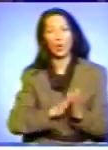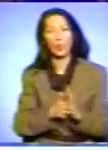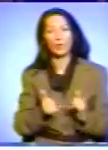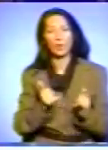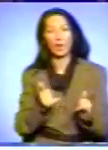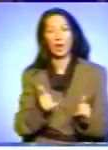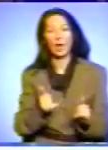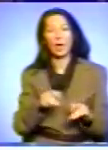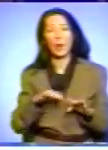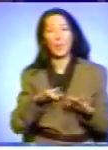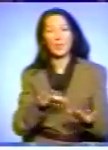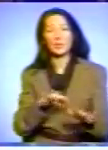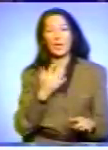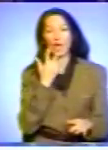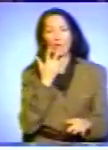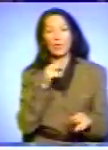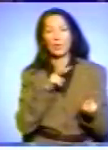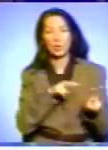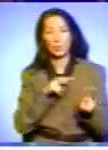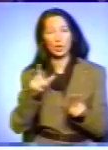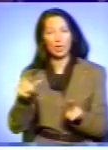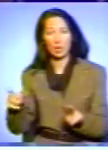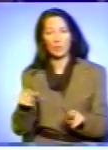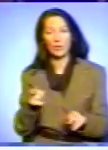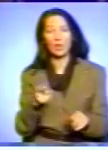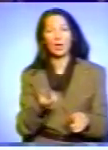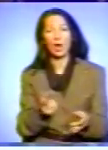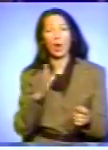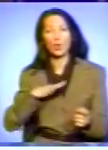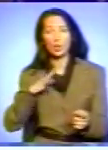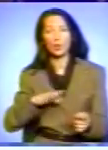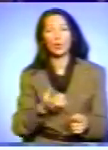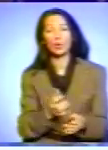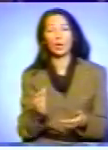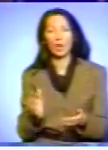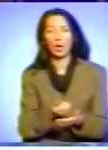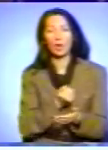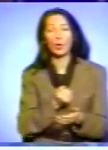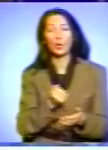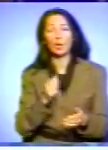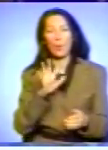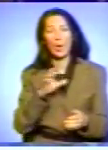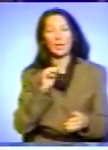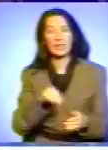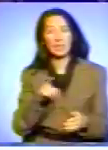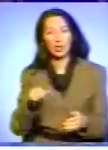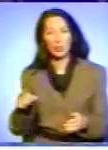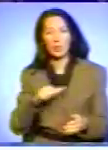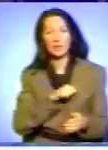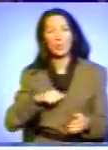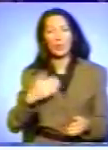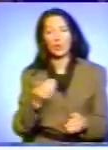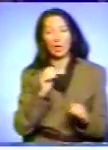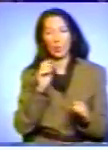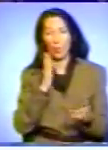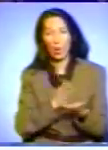іноземних спостерігачів. Їх, до слова, цьогоріч очікують рекордні 5 тисяч. Саме вони мають сказати, чи демократично